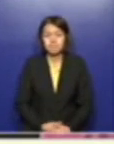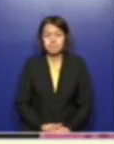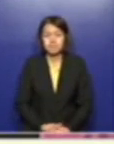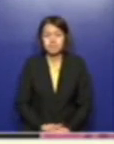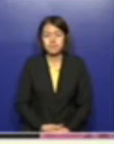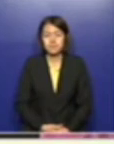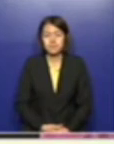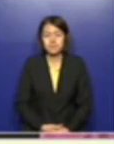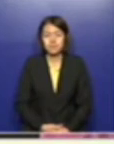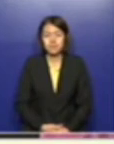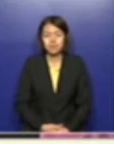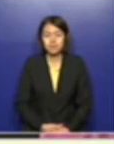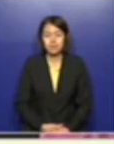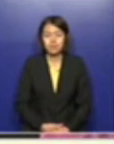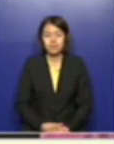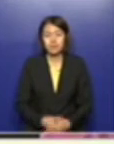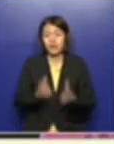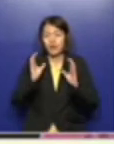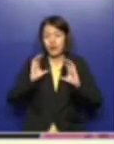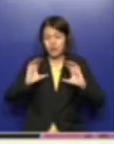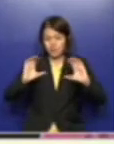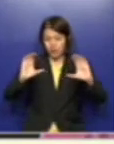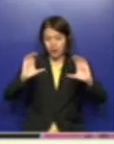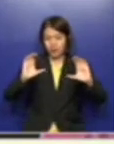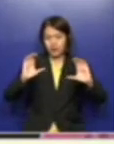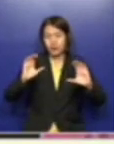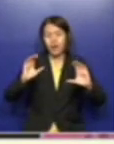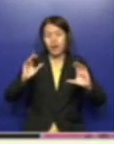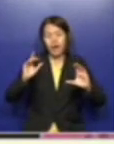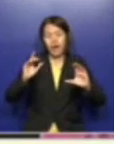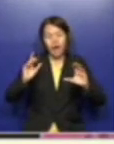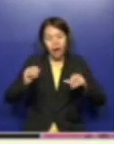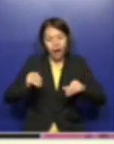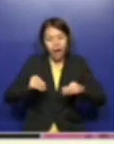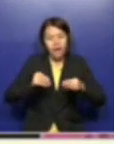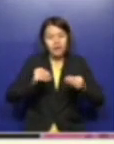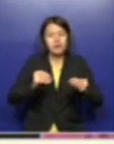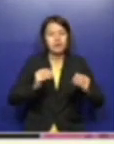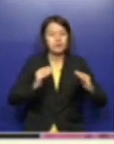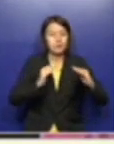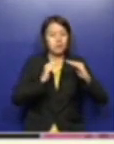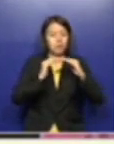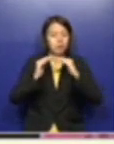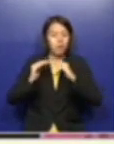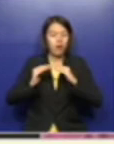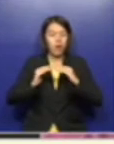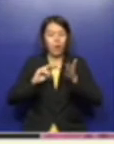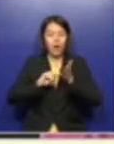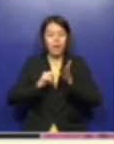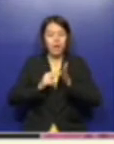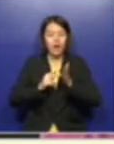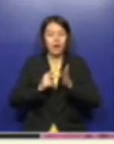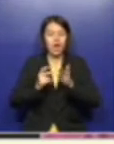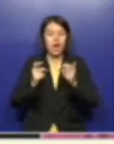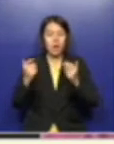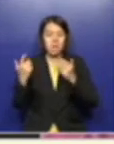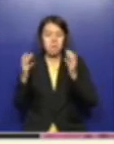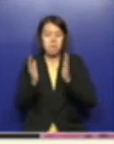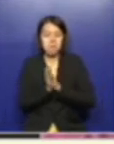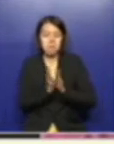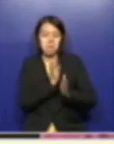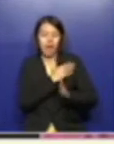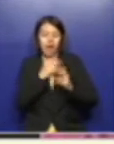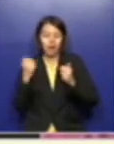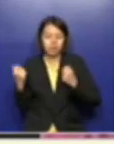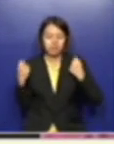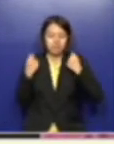ว่ารัฐบาลจะให้ความยุติธรรมในการคืนสมณเพศสมณเพศนะให้เข้